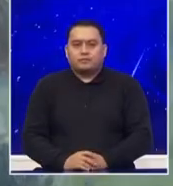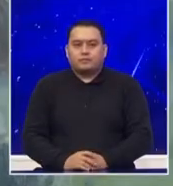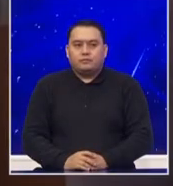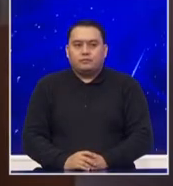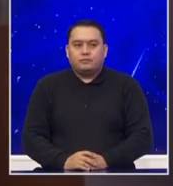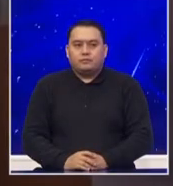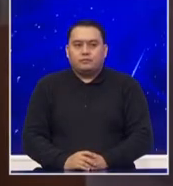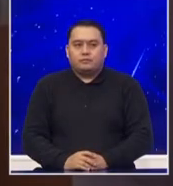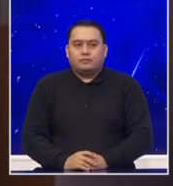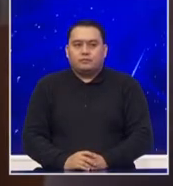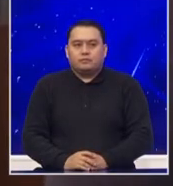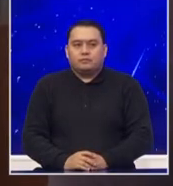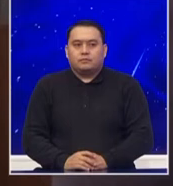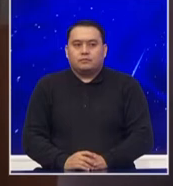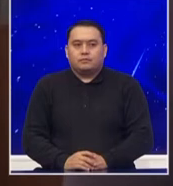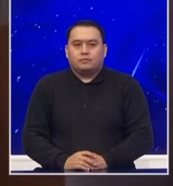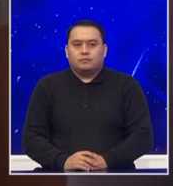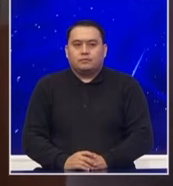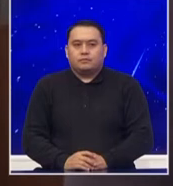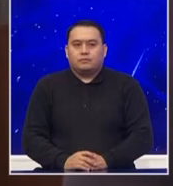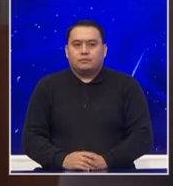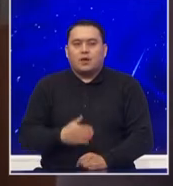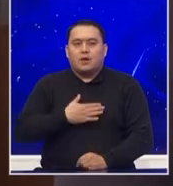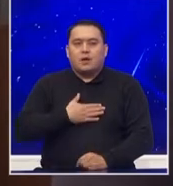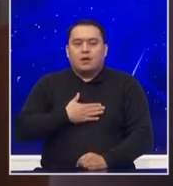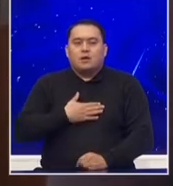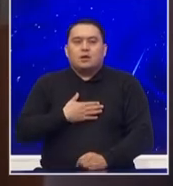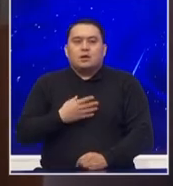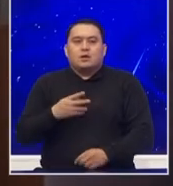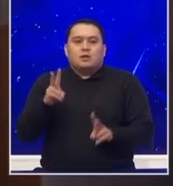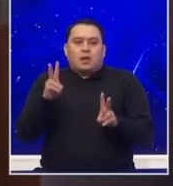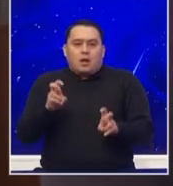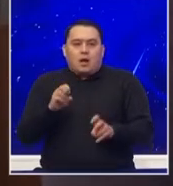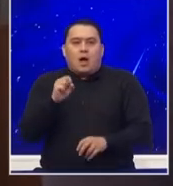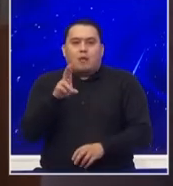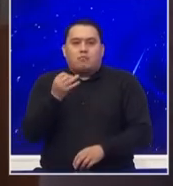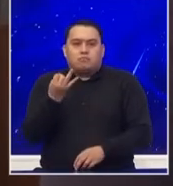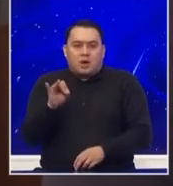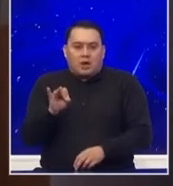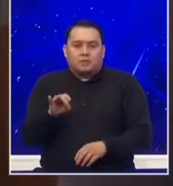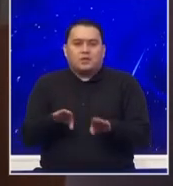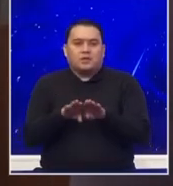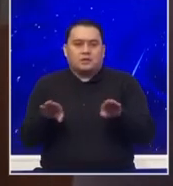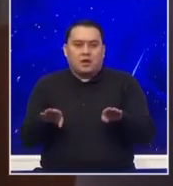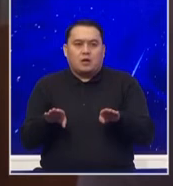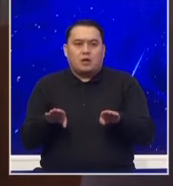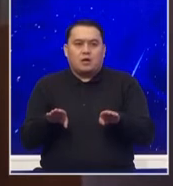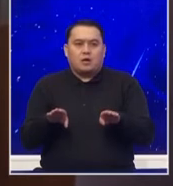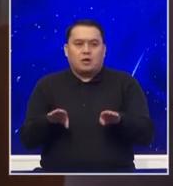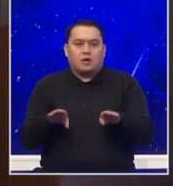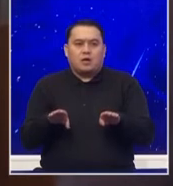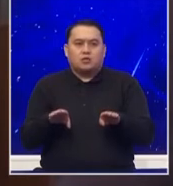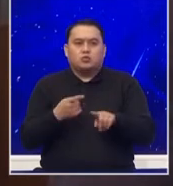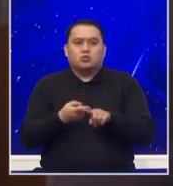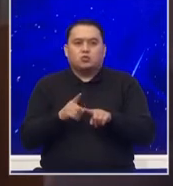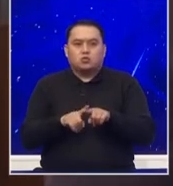өнертанушылар. Бір бүркітші деген шығармасын қарасаңыздар, сол Абай, мысалы Абай Құнанбаевтың қансонарда бүркітші шығаданға